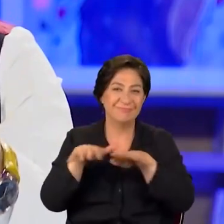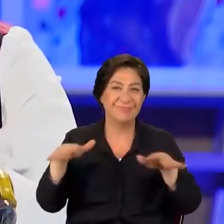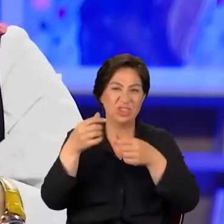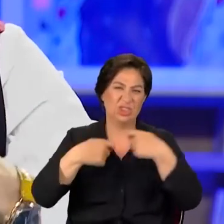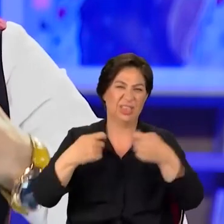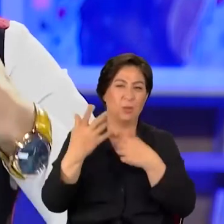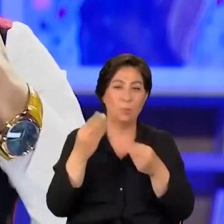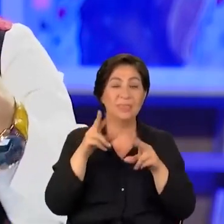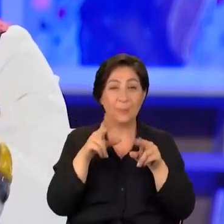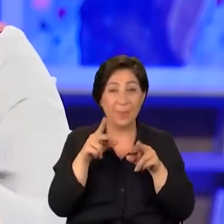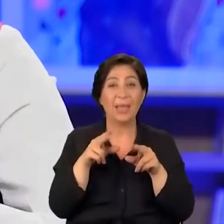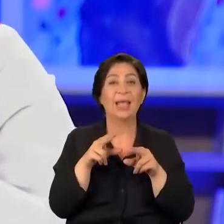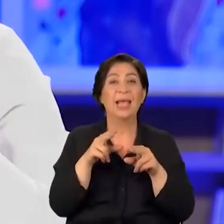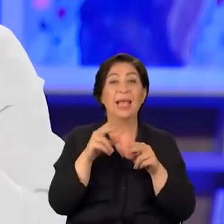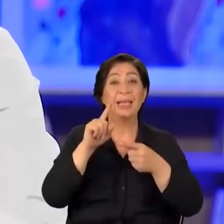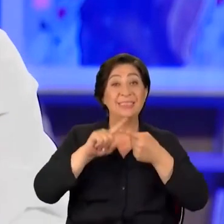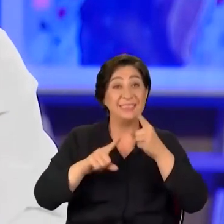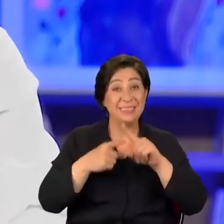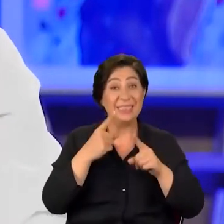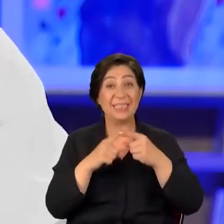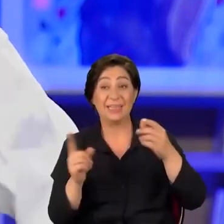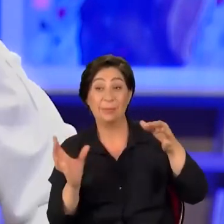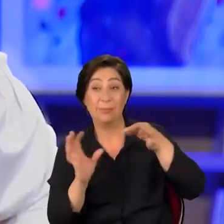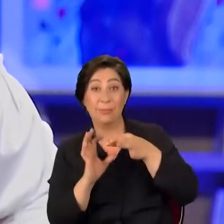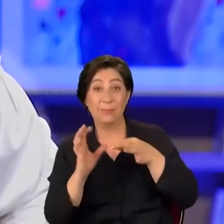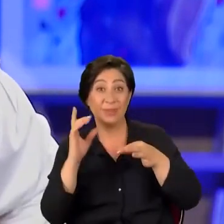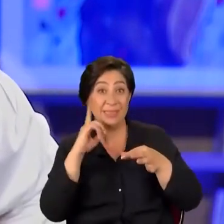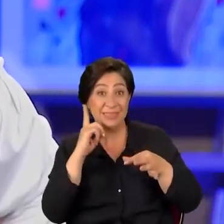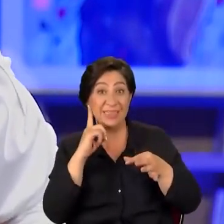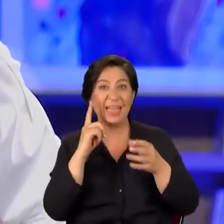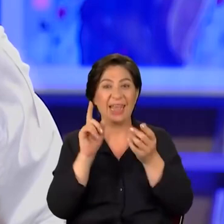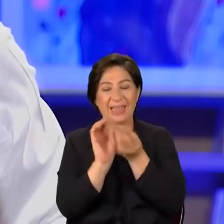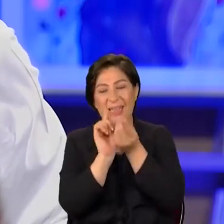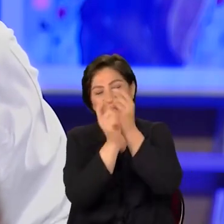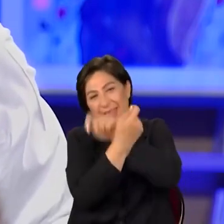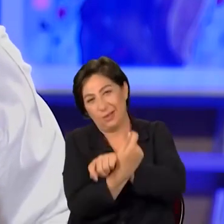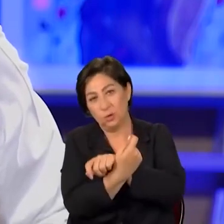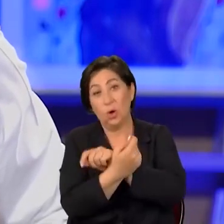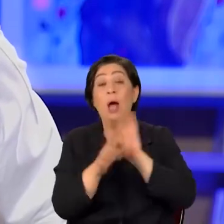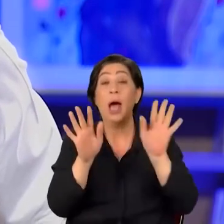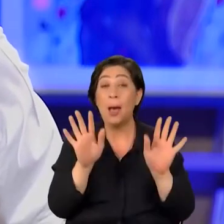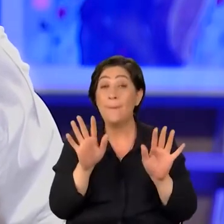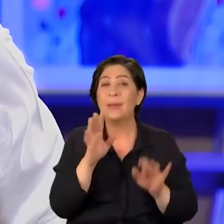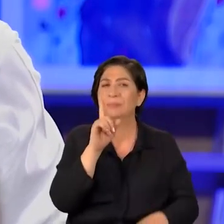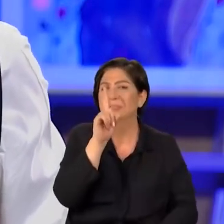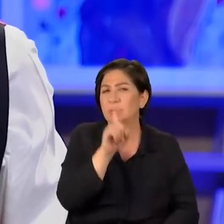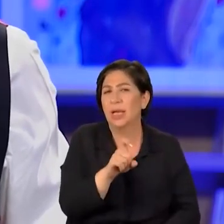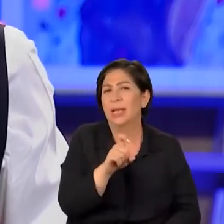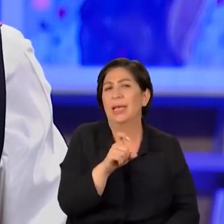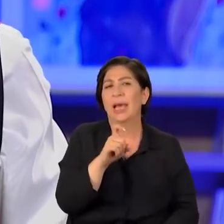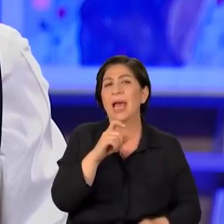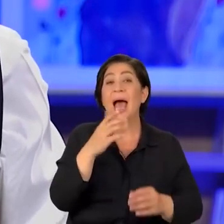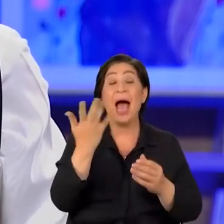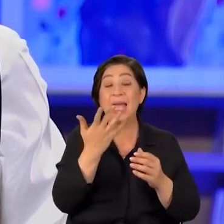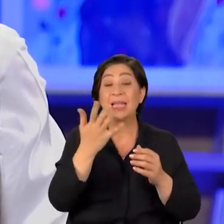hakikaten ikonlar ve siyaset yer değişiyor. Ama özellikle şunu sormak istiyorum. Acaba hangi partinin